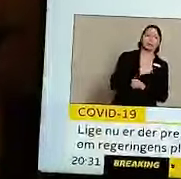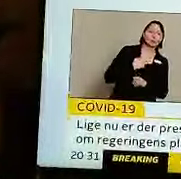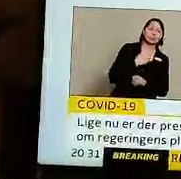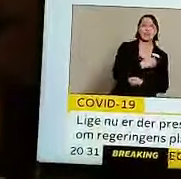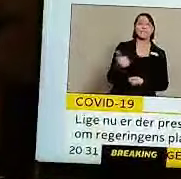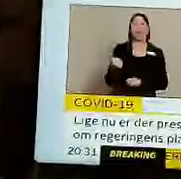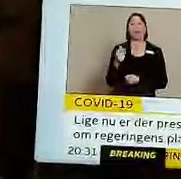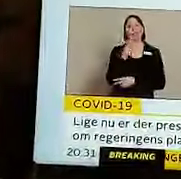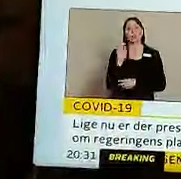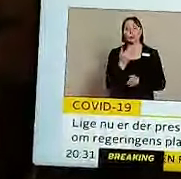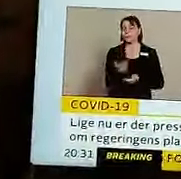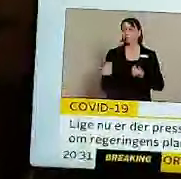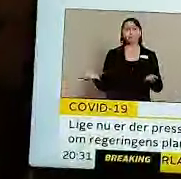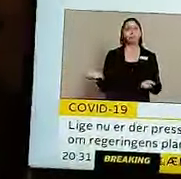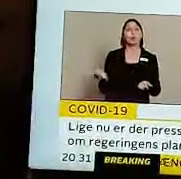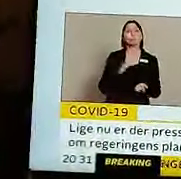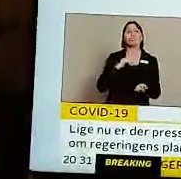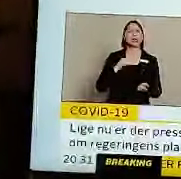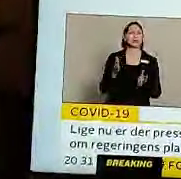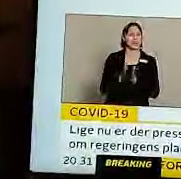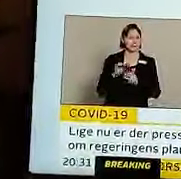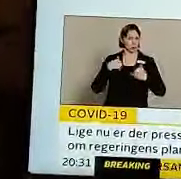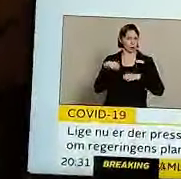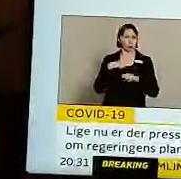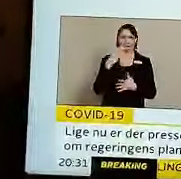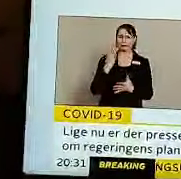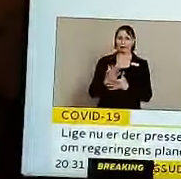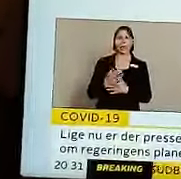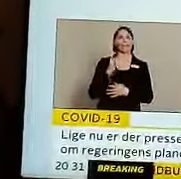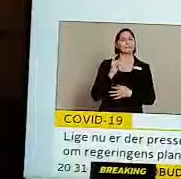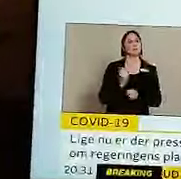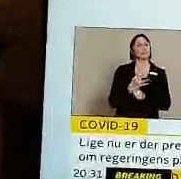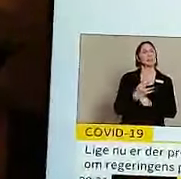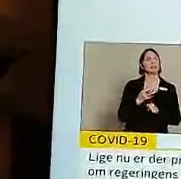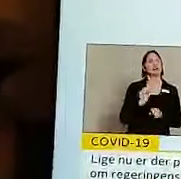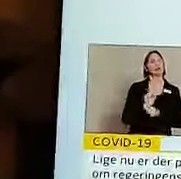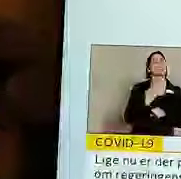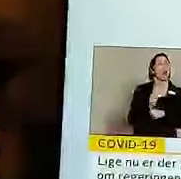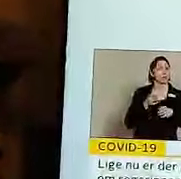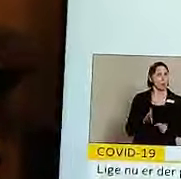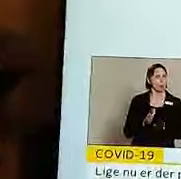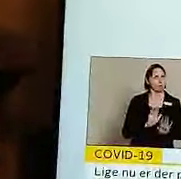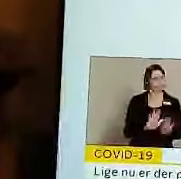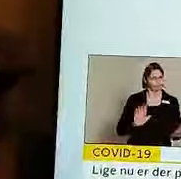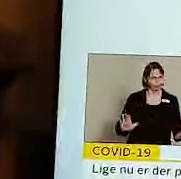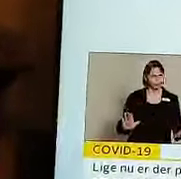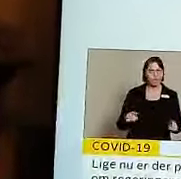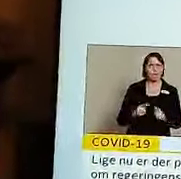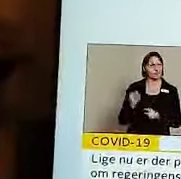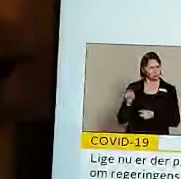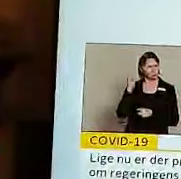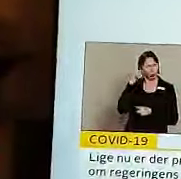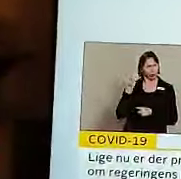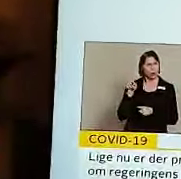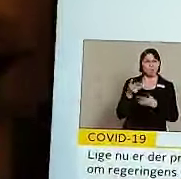عن 400 شخص، وصل العدد إلى 4500 مصاب. عدد الوفيات